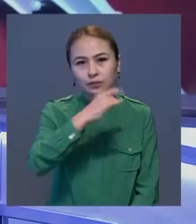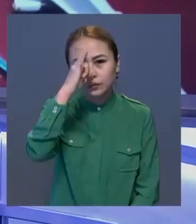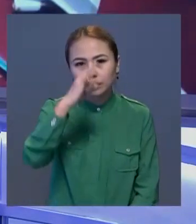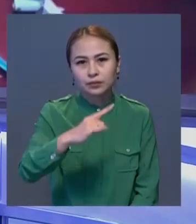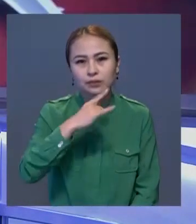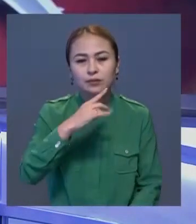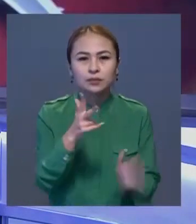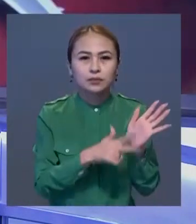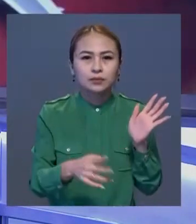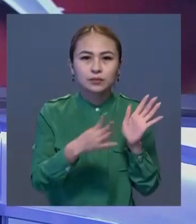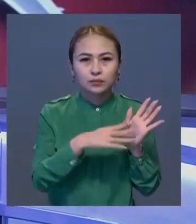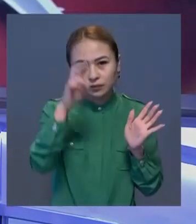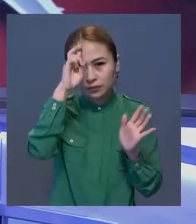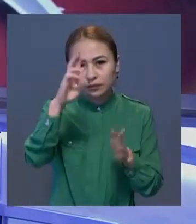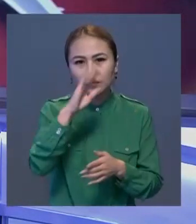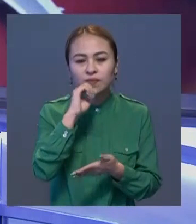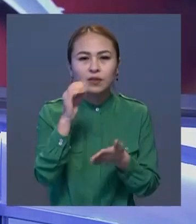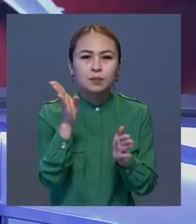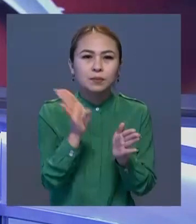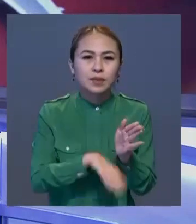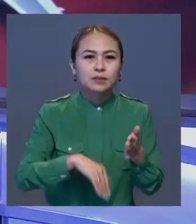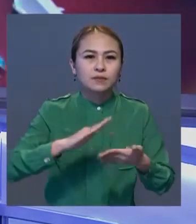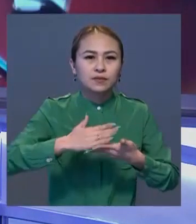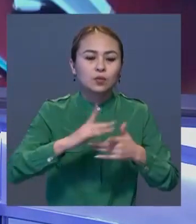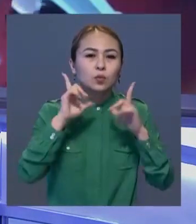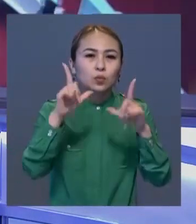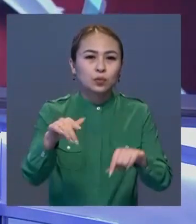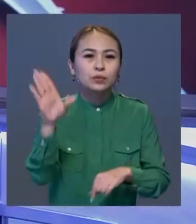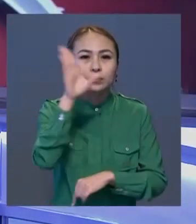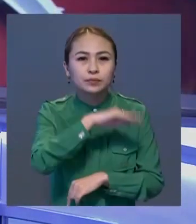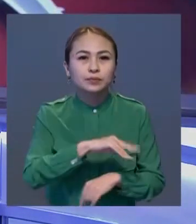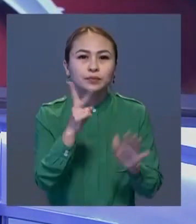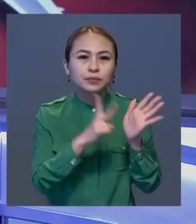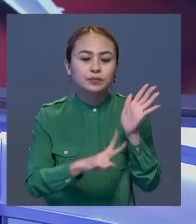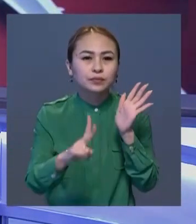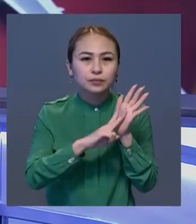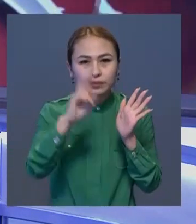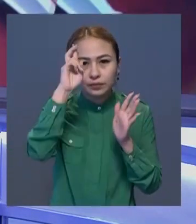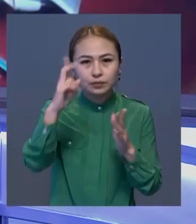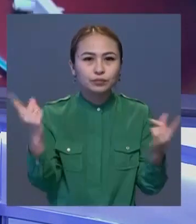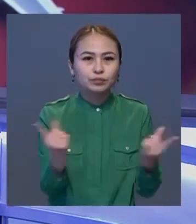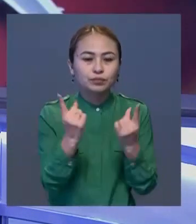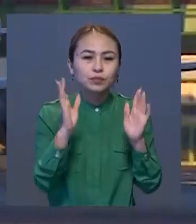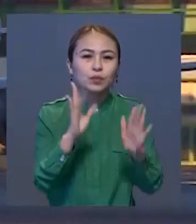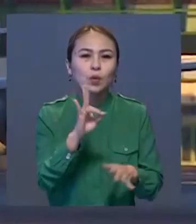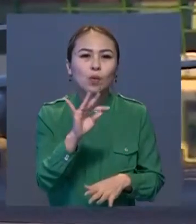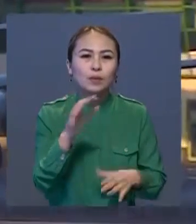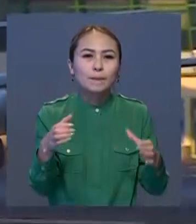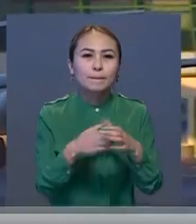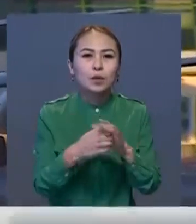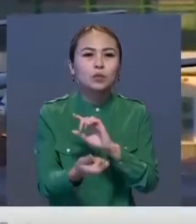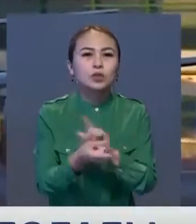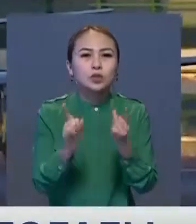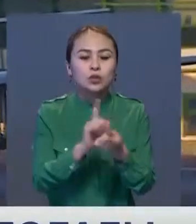2025 жылы қазақстандықтар 89 елге визасыз бара алады. Биылдың өзінде 77 мемлекетке бару жеңілдейді. Бұл туралы Нұр Отан